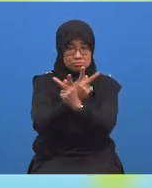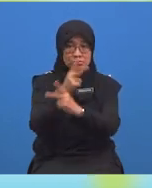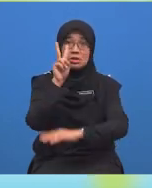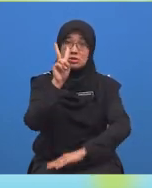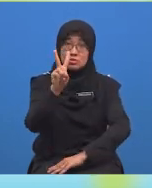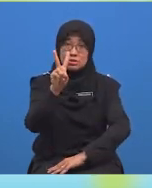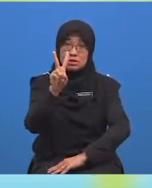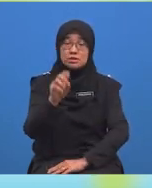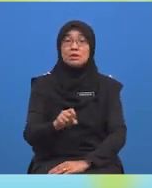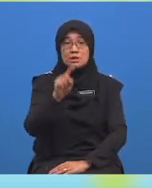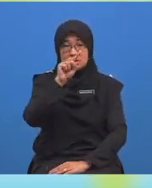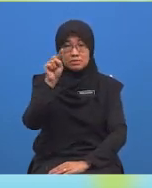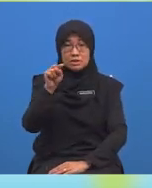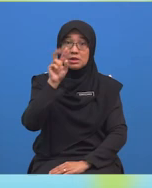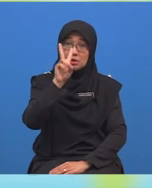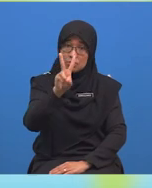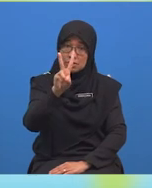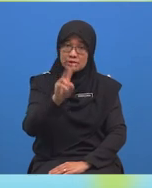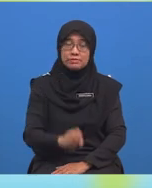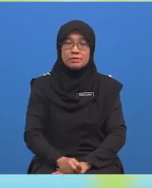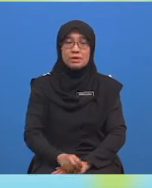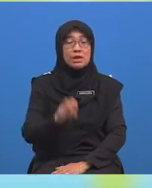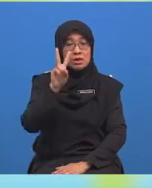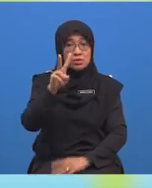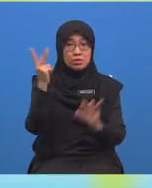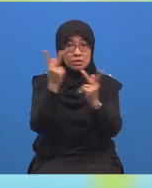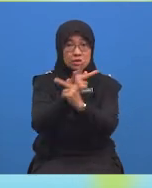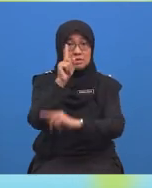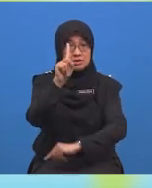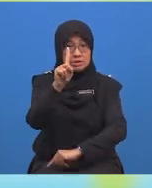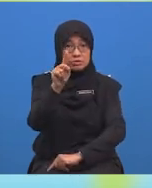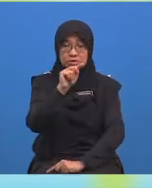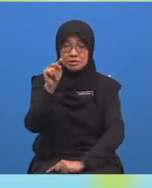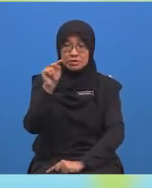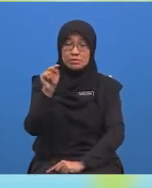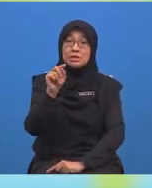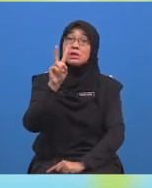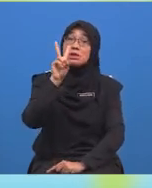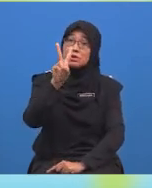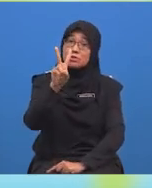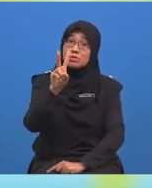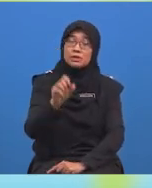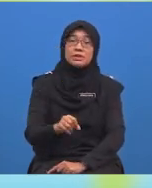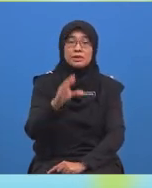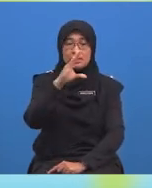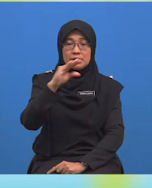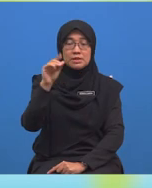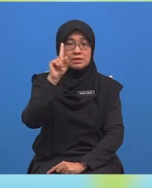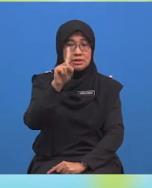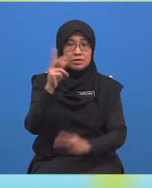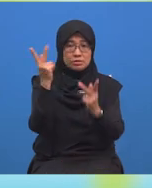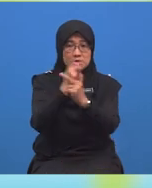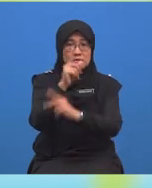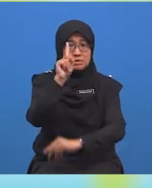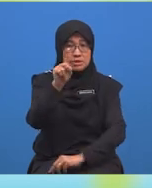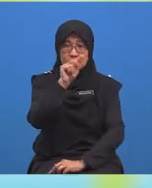2 sama dengan 2. 2 darab 1 sama dengan 2. Dan 1 darab 1